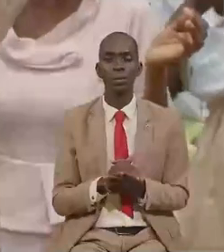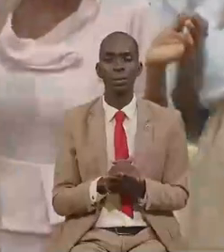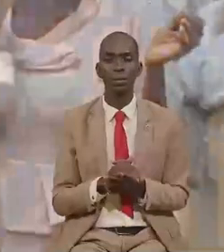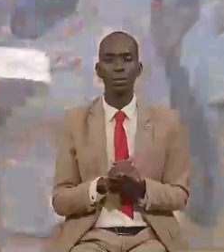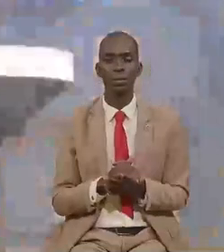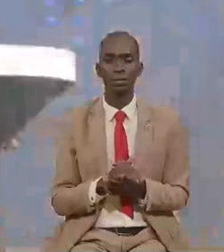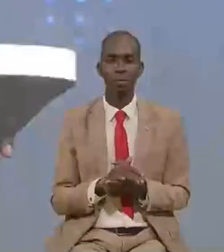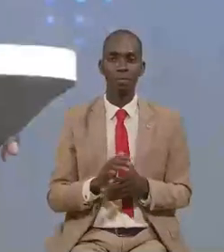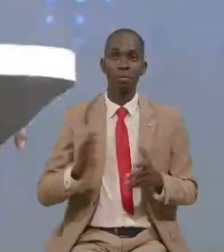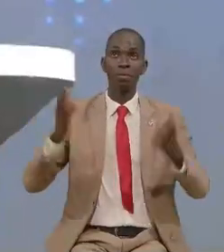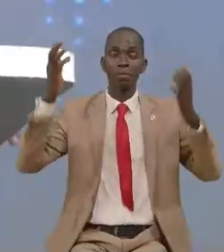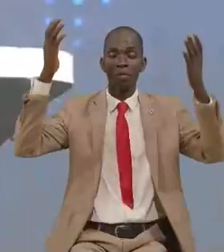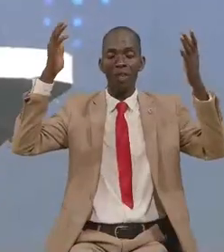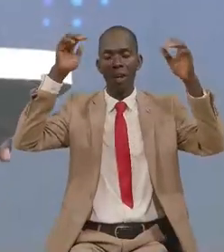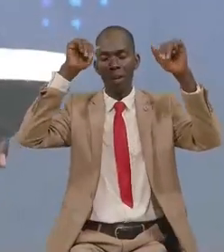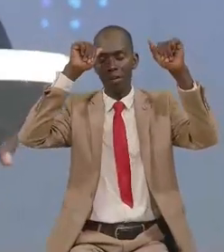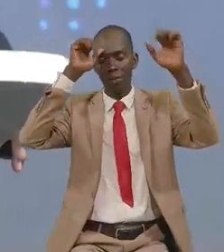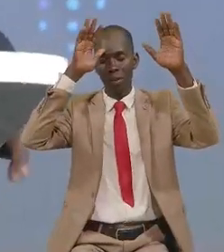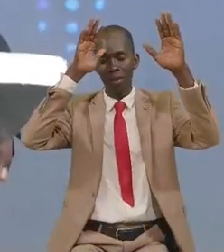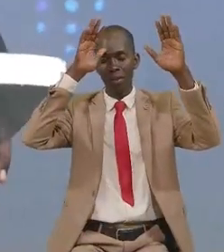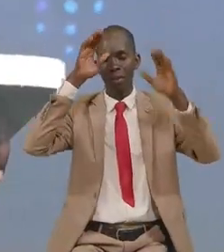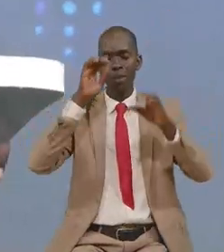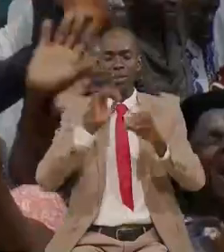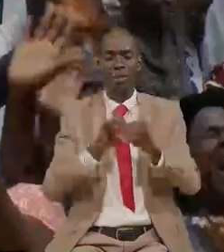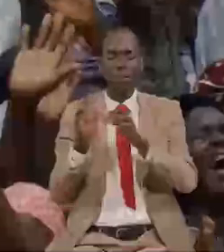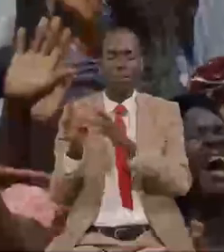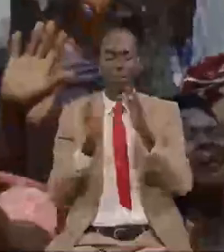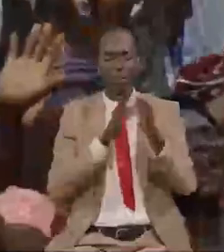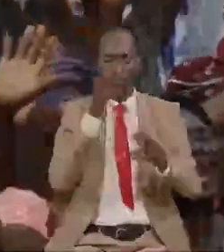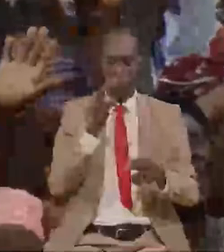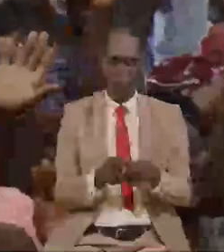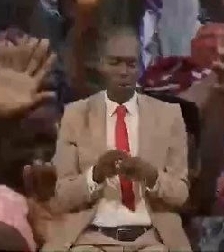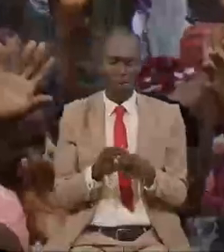Lève cette main, Père, au nom de Jésus.